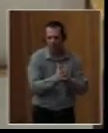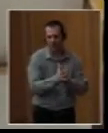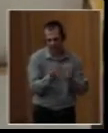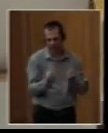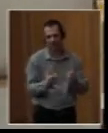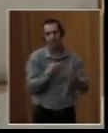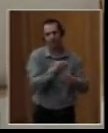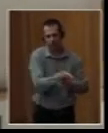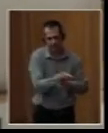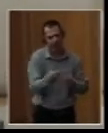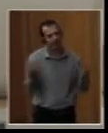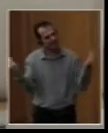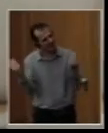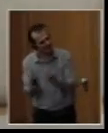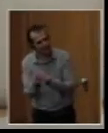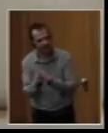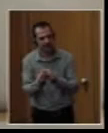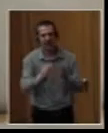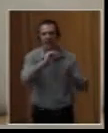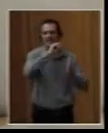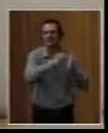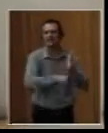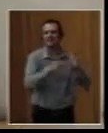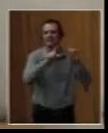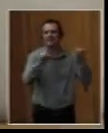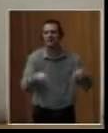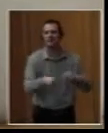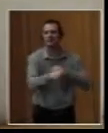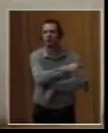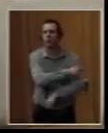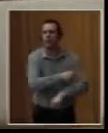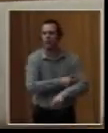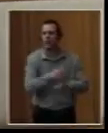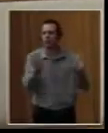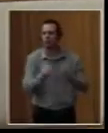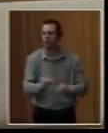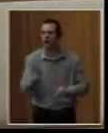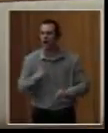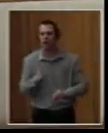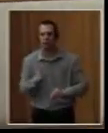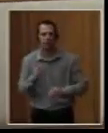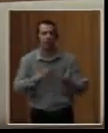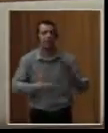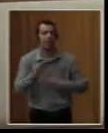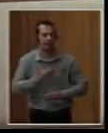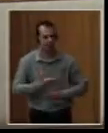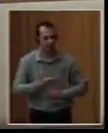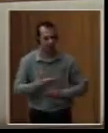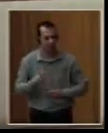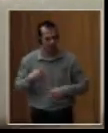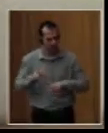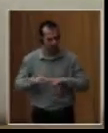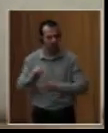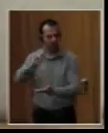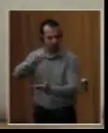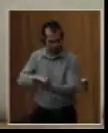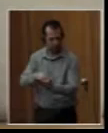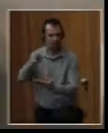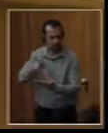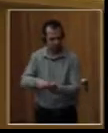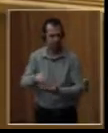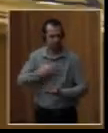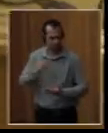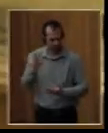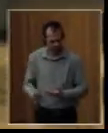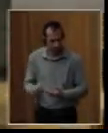των ατόμων με αναπηρία που έχει συνυπογράψει και η χώρα μας, και η διασφάλιση των συνθηκών εκείνων που θα επιτρέψουν να ούτως